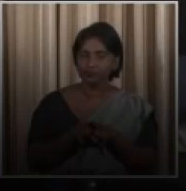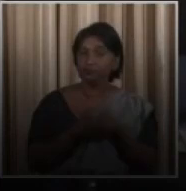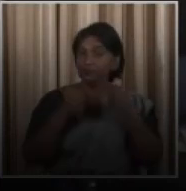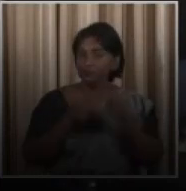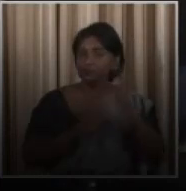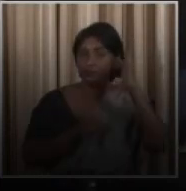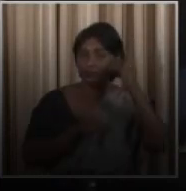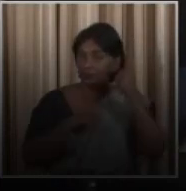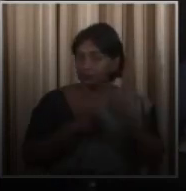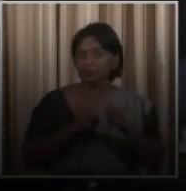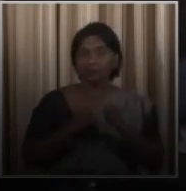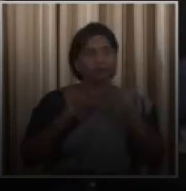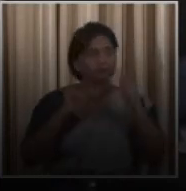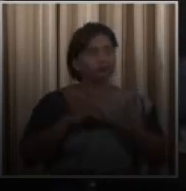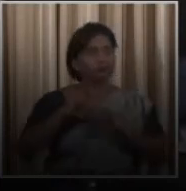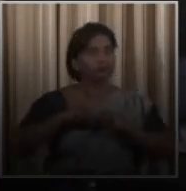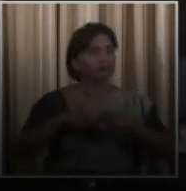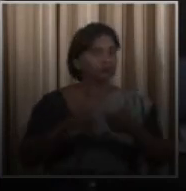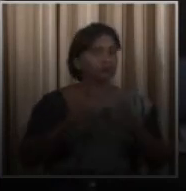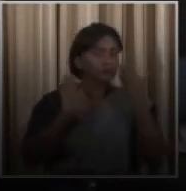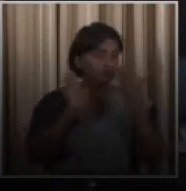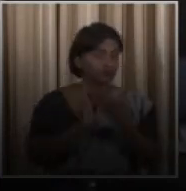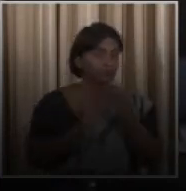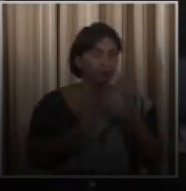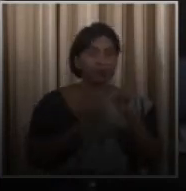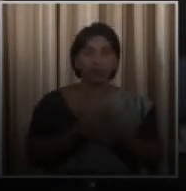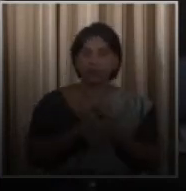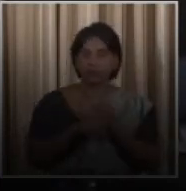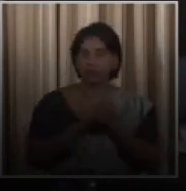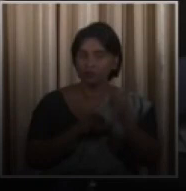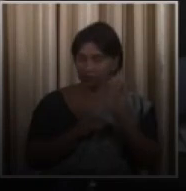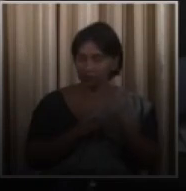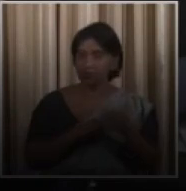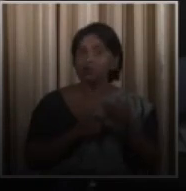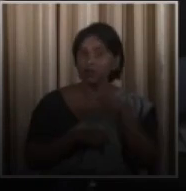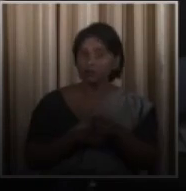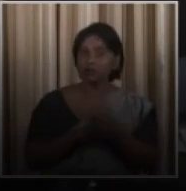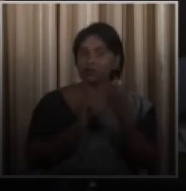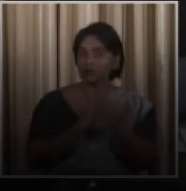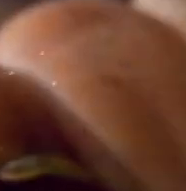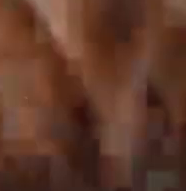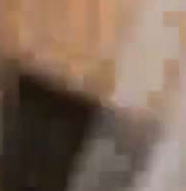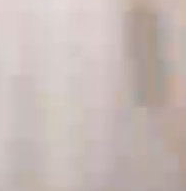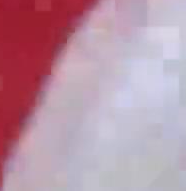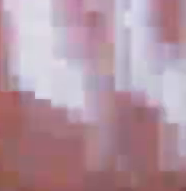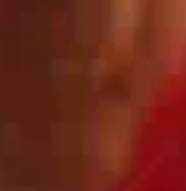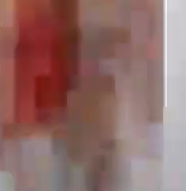වඩාත් ඵලදායක ලෙස සක්‍රීය ලෙස සේවයක් දක්වන්නට පුළුවන් කොමසාරිස්වරුන් පත් කරන්න තමයි ඒක අපි විධිවිධාන හදලා තියෙන්නේ.